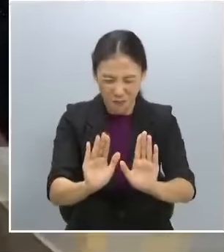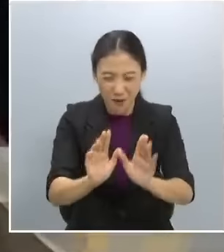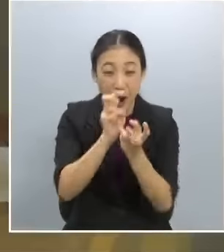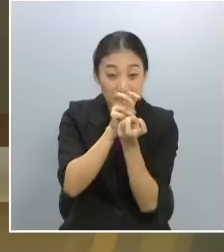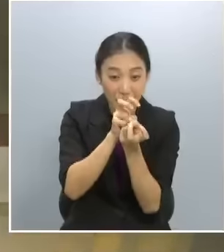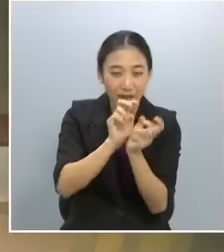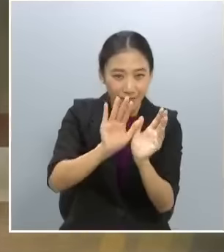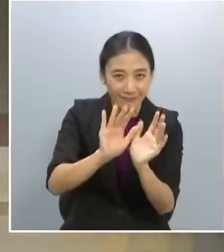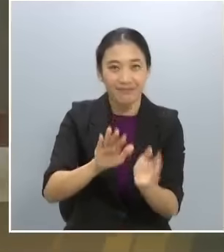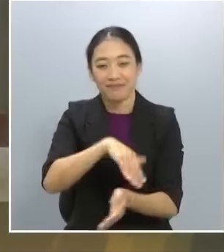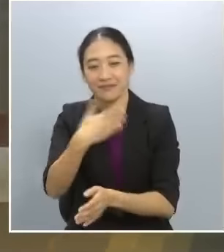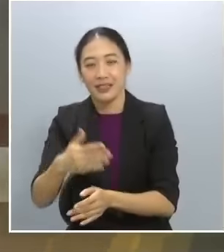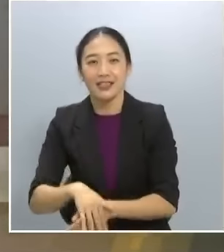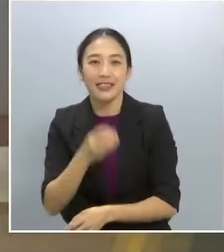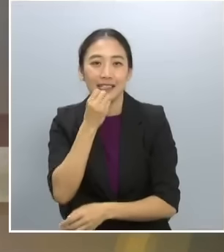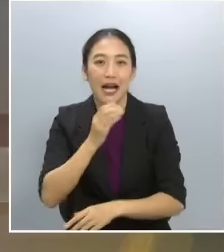ลับมาก